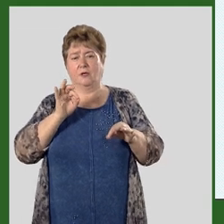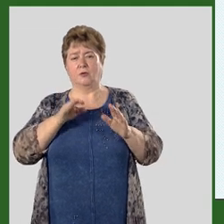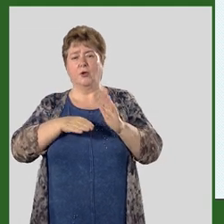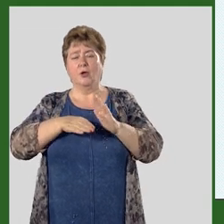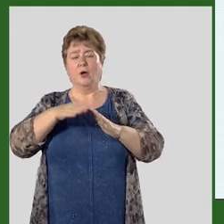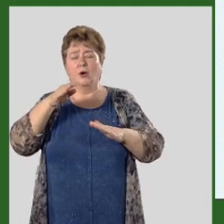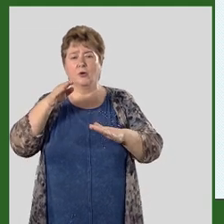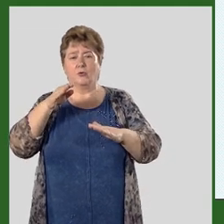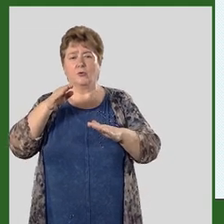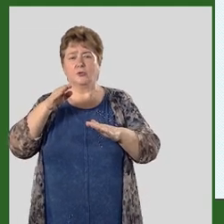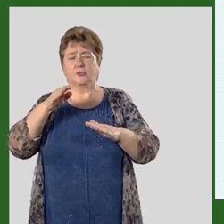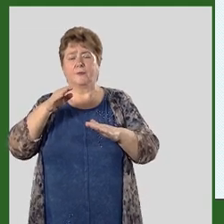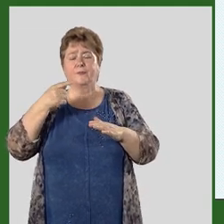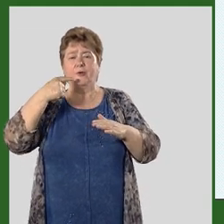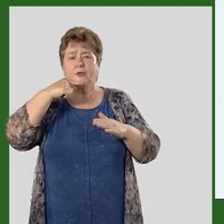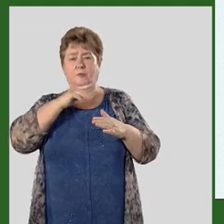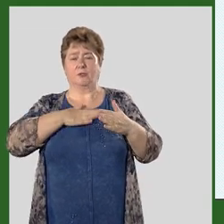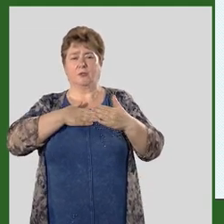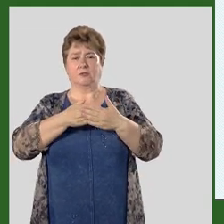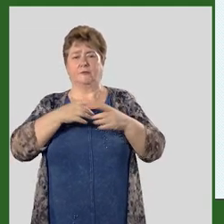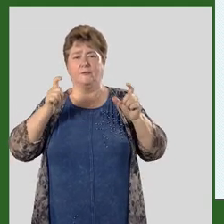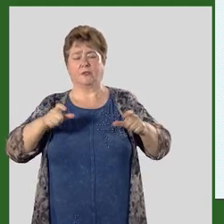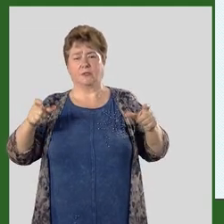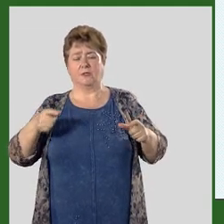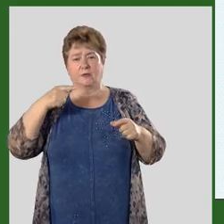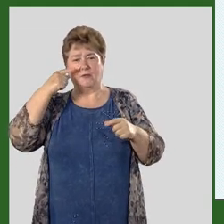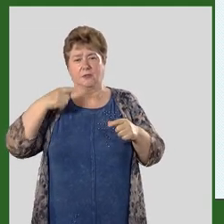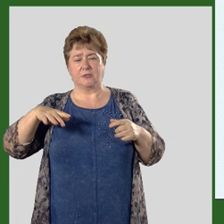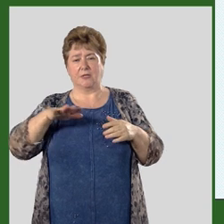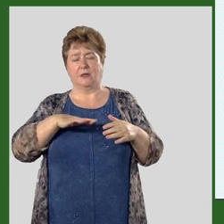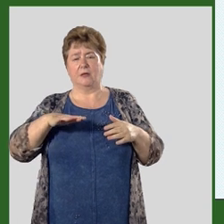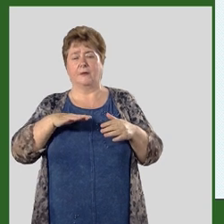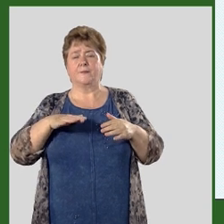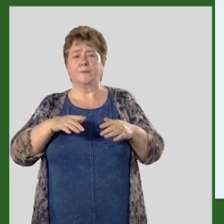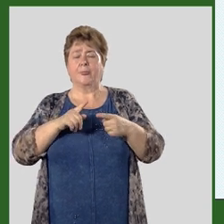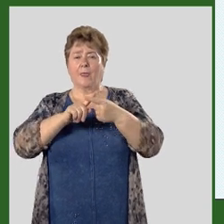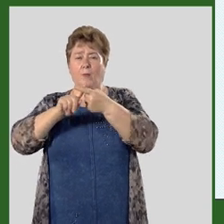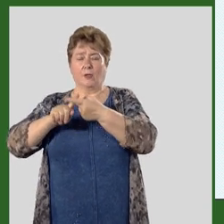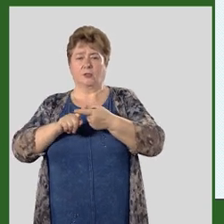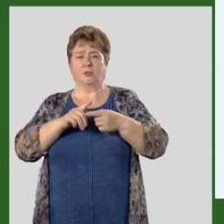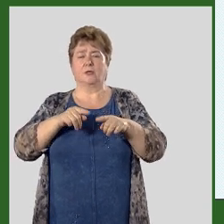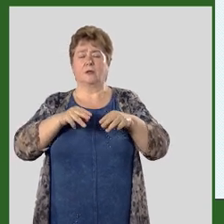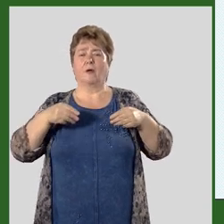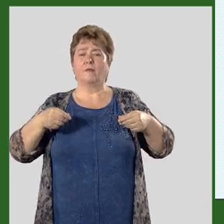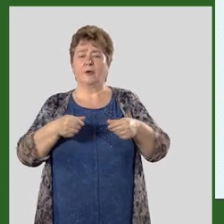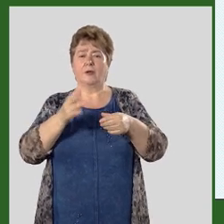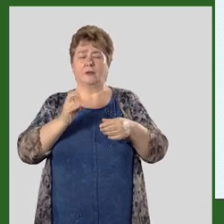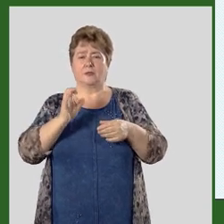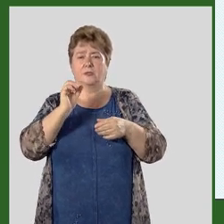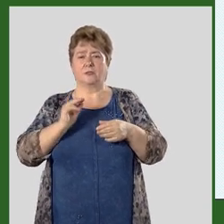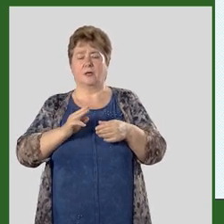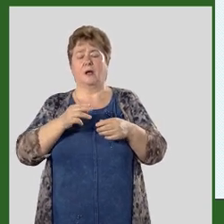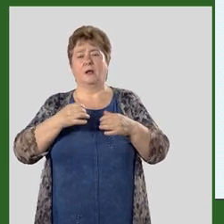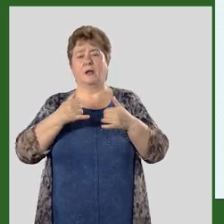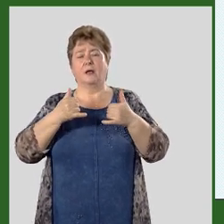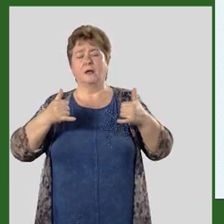Рост численности экономически активного населения Кыргызстана положительно влияет на